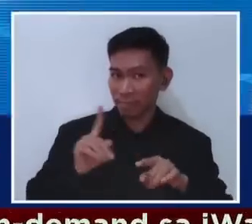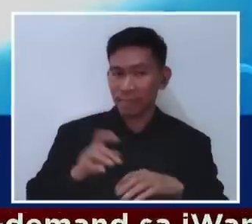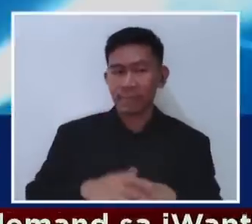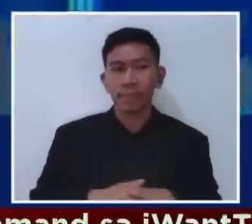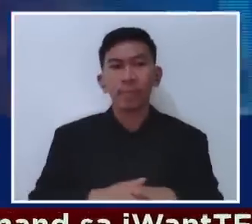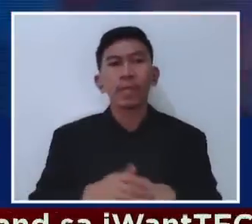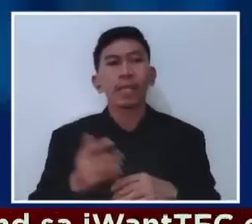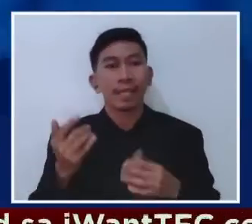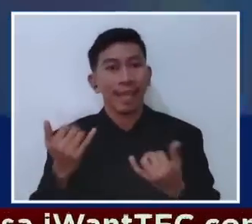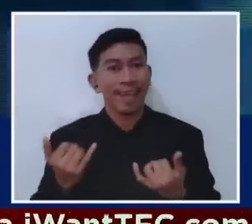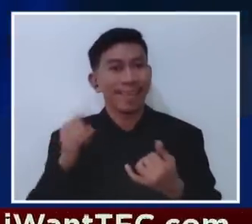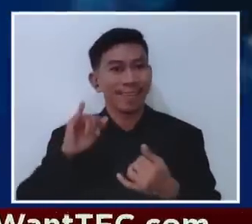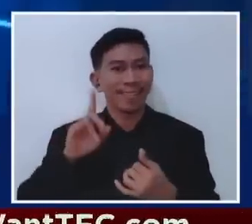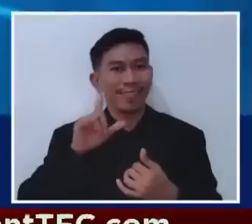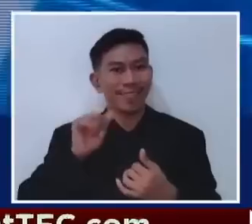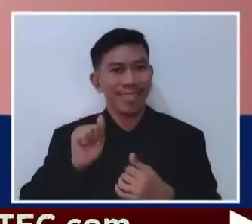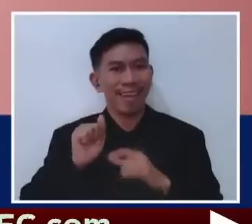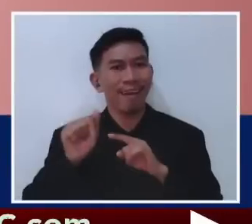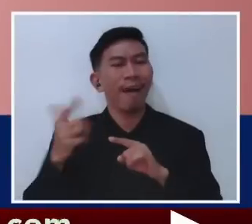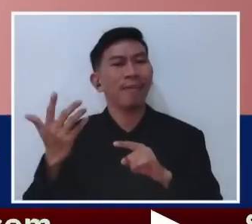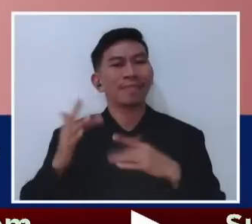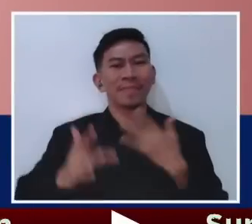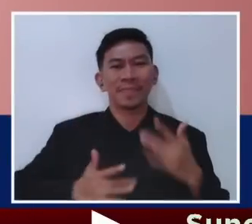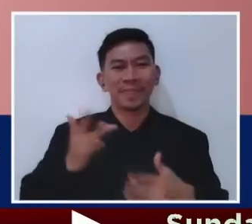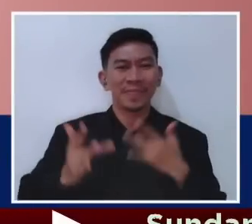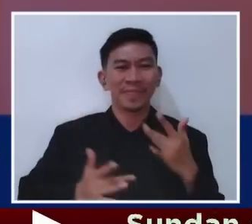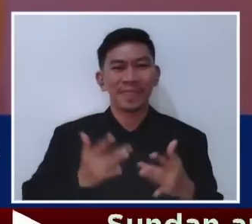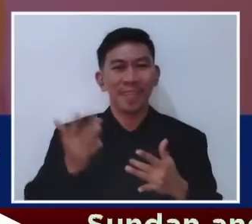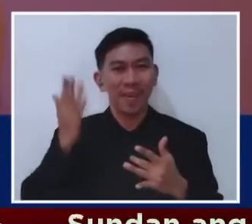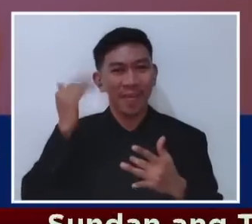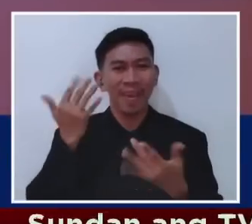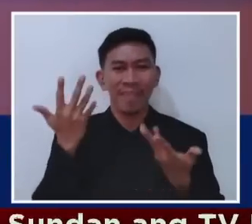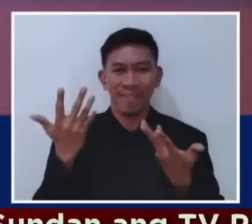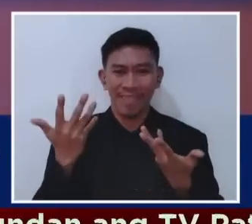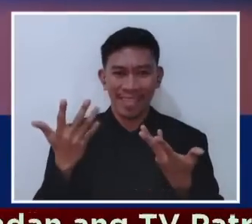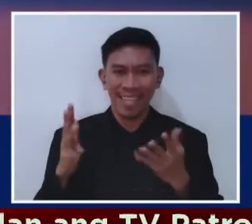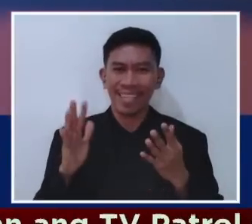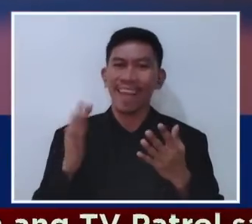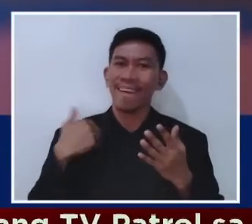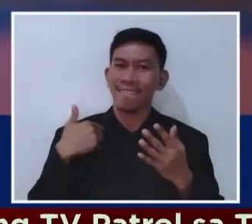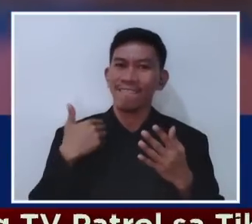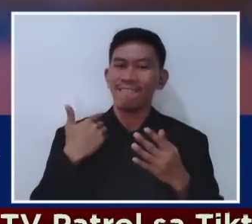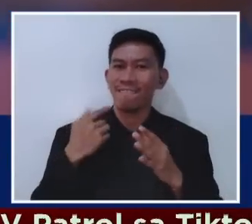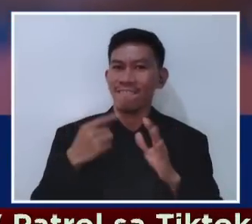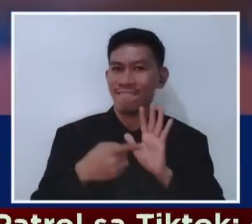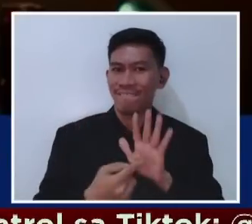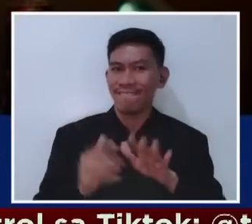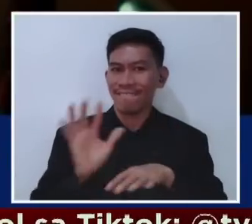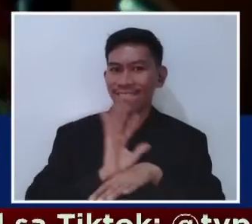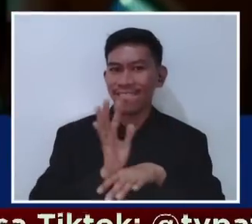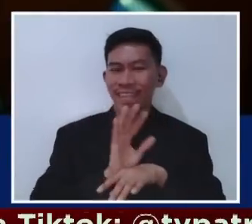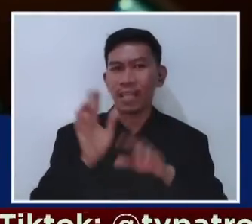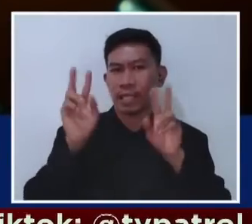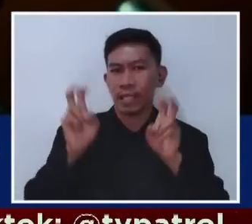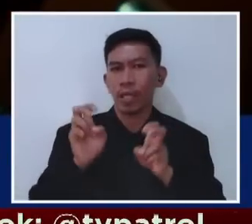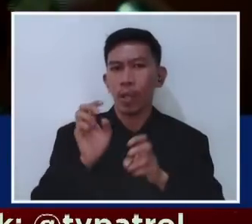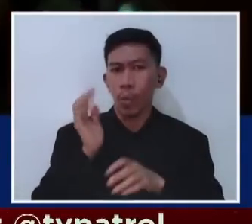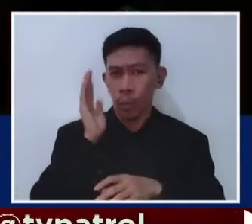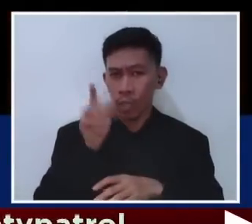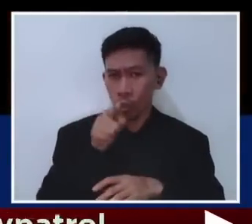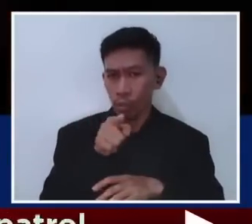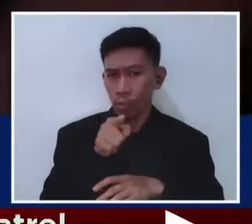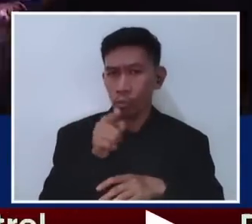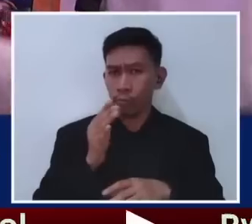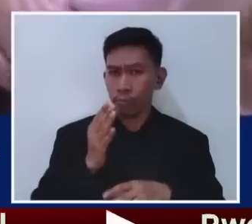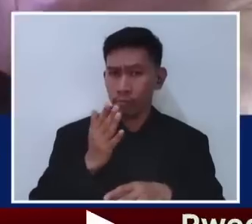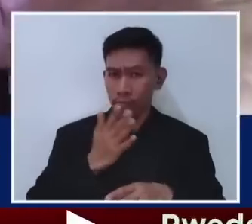wakas, palabas na ang kanyang rom-com movie na Will You Be My Ex? Ang langin ko! Ayoko, kaya nga tayo